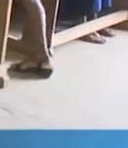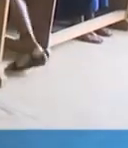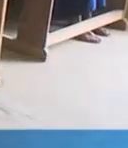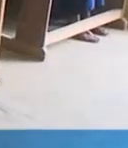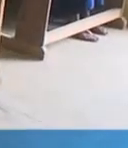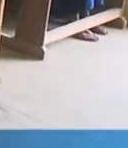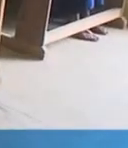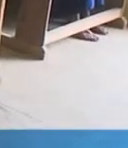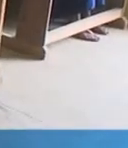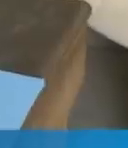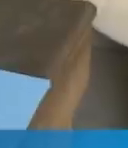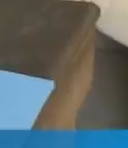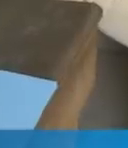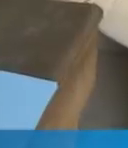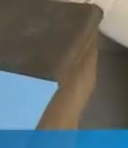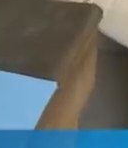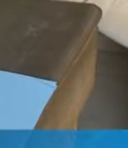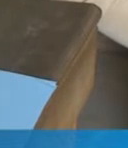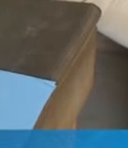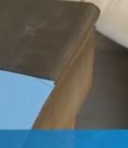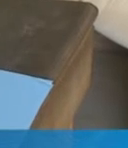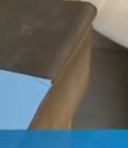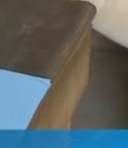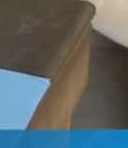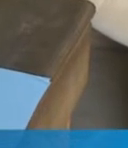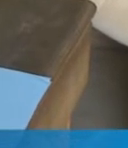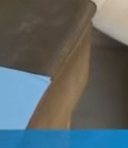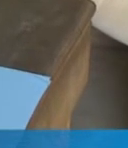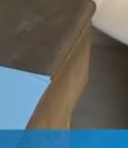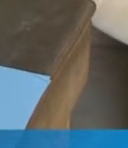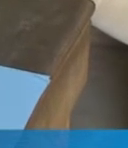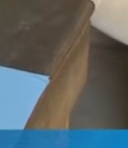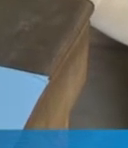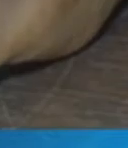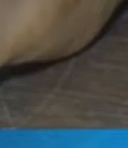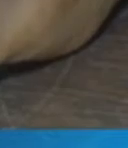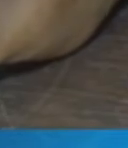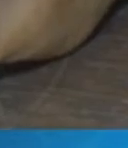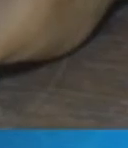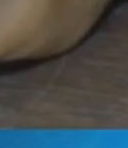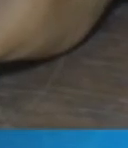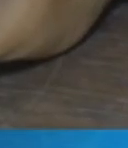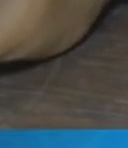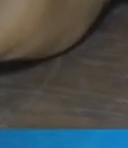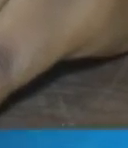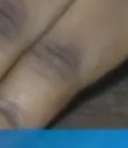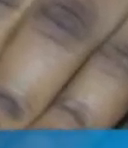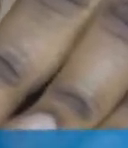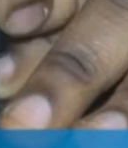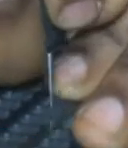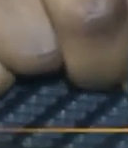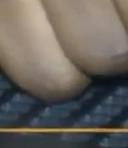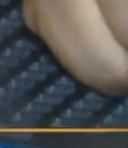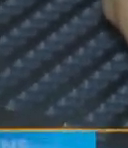dans les cinq cent six centres de composition à travers le pays dans ce journal en fait le tour de quelques centres ici à abidjan